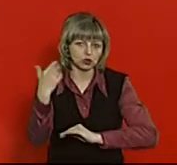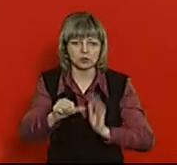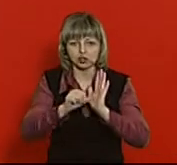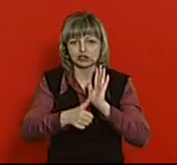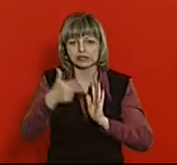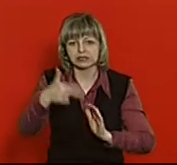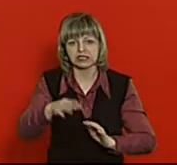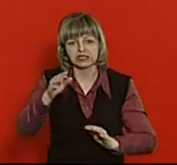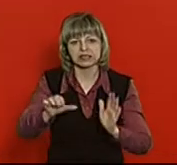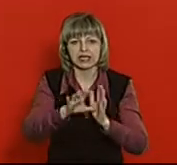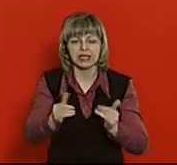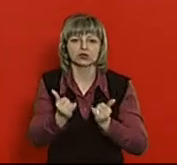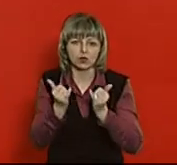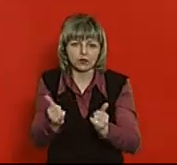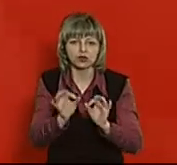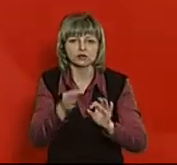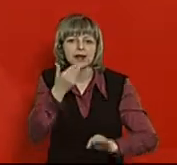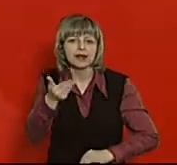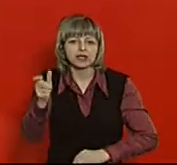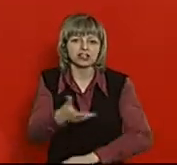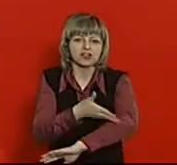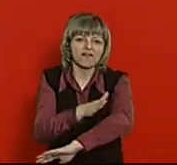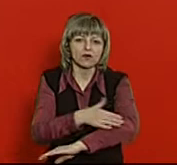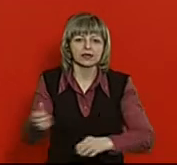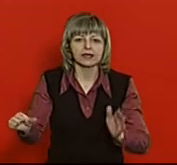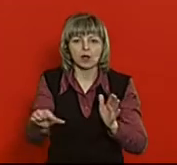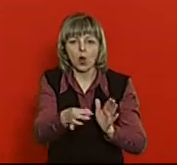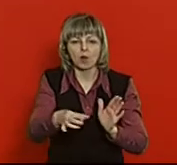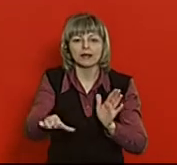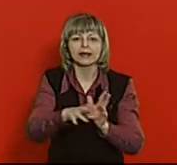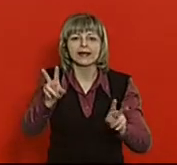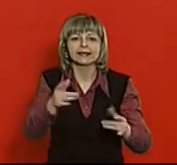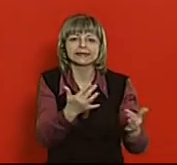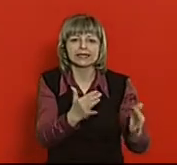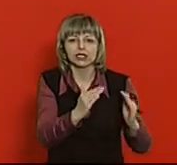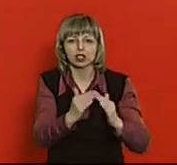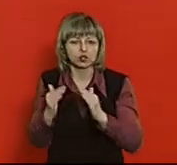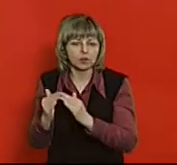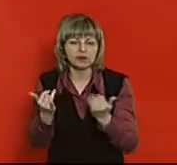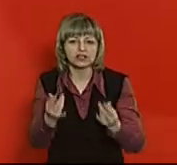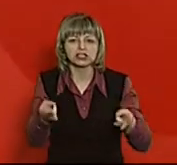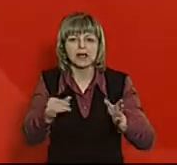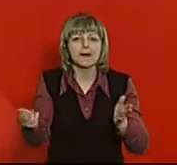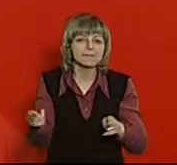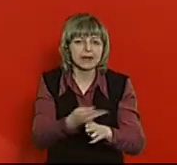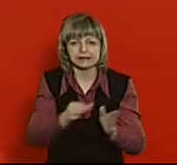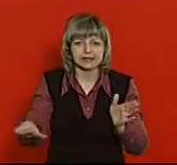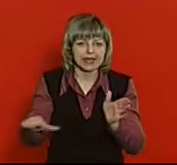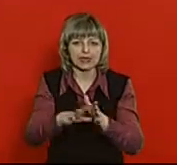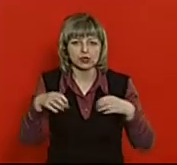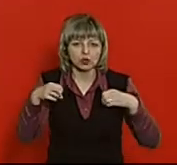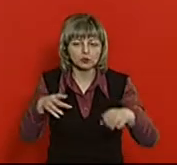16:30 її повернули, розповіла речниця Волиньобленерго Інна Ройко. Скільки домівок наразі залишається без електропостачання